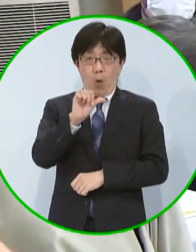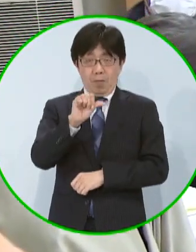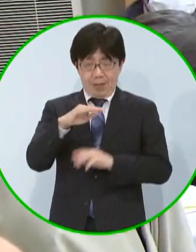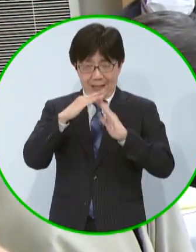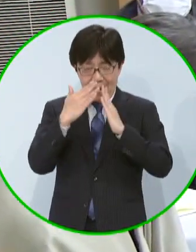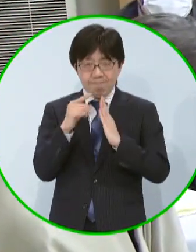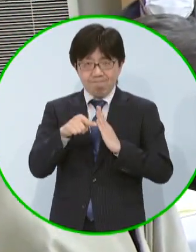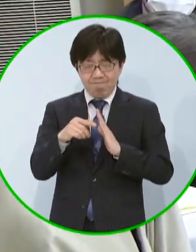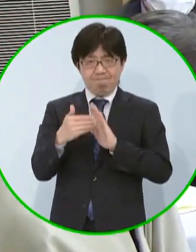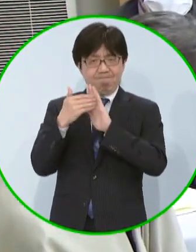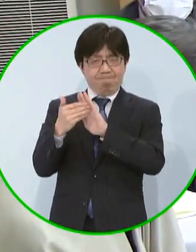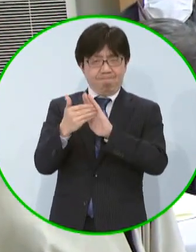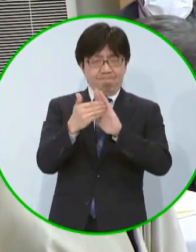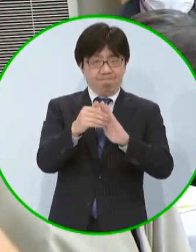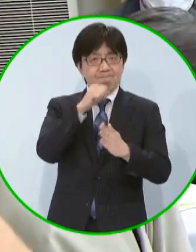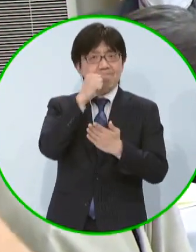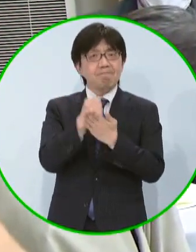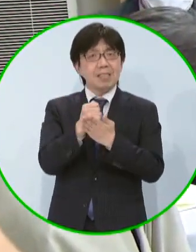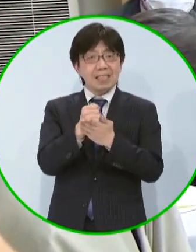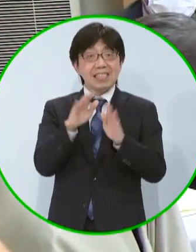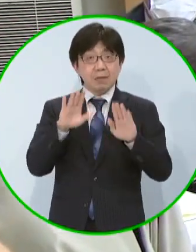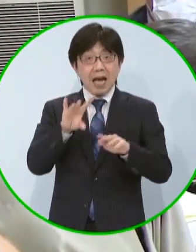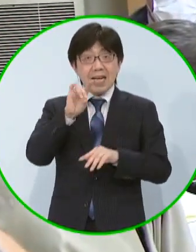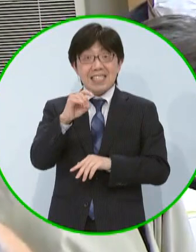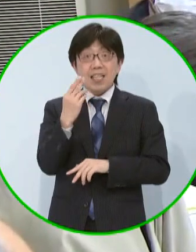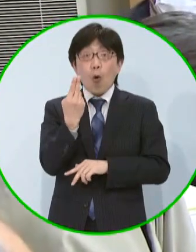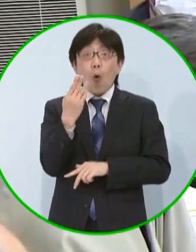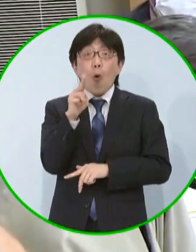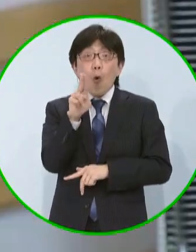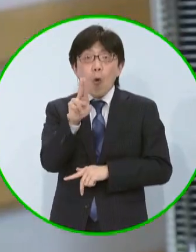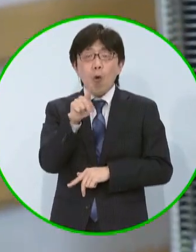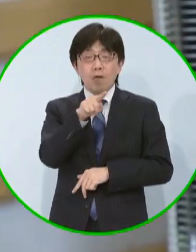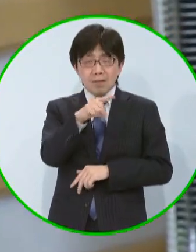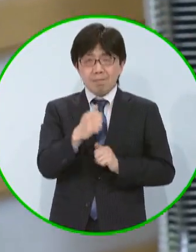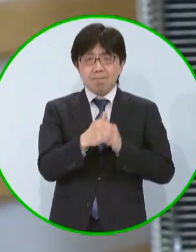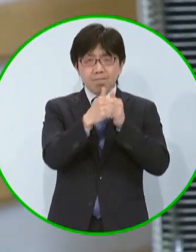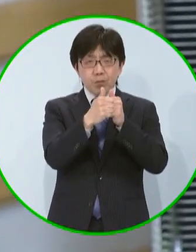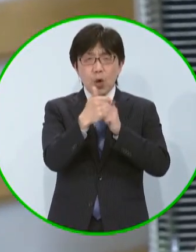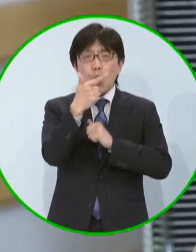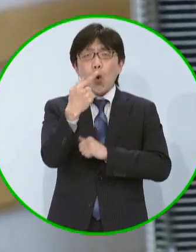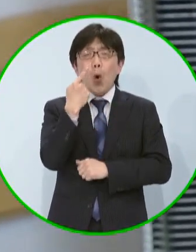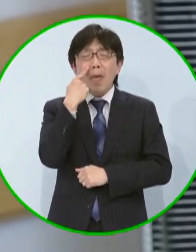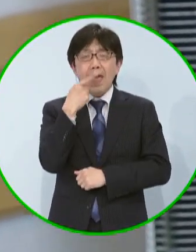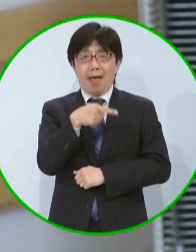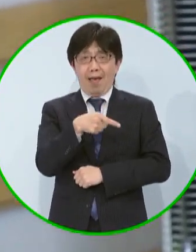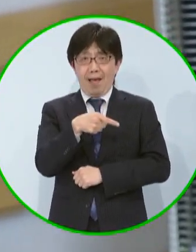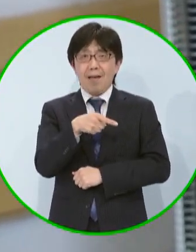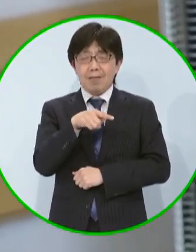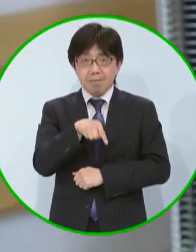すべて防衛し、現在棋王戦で6冠に挑んでいます。一